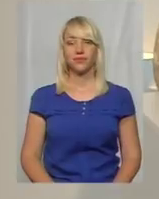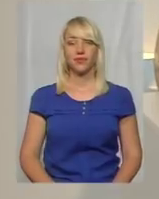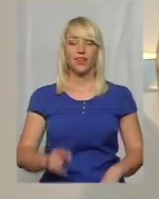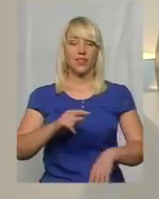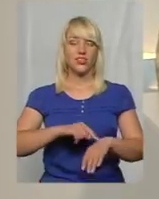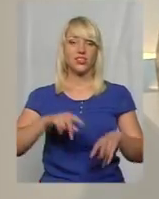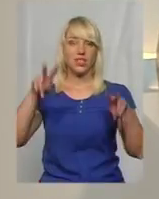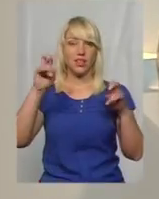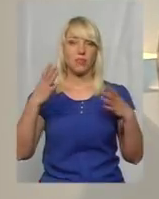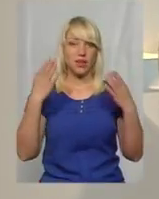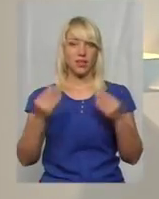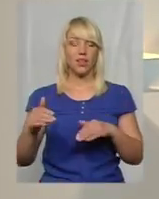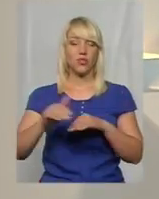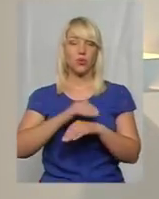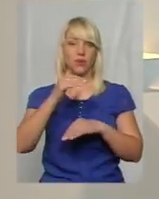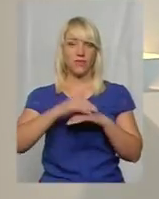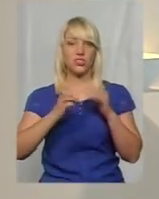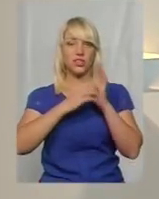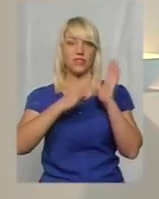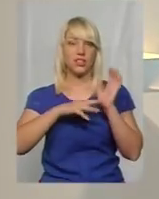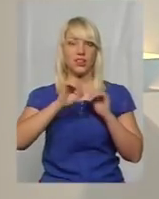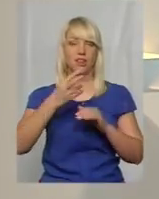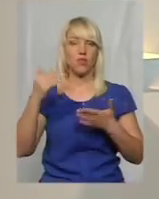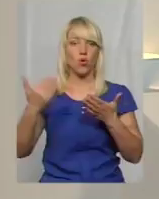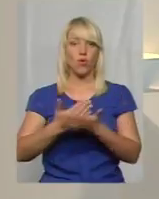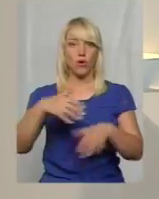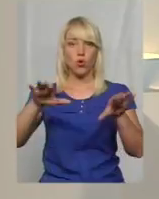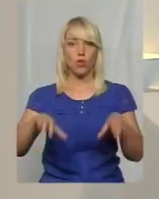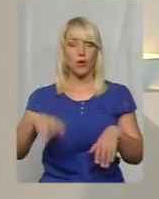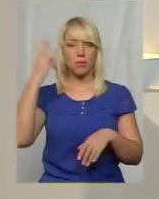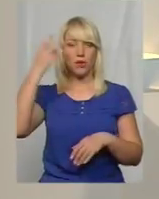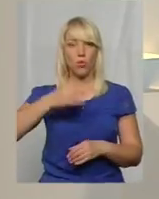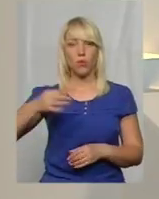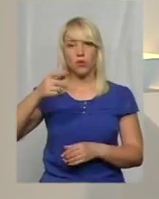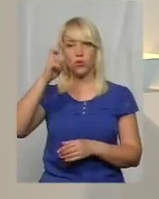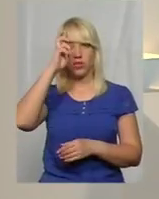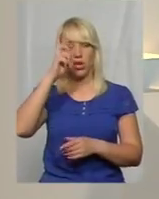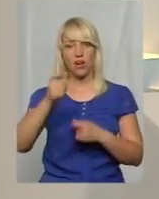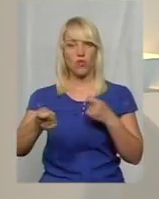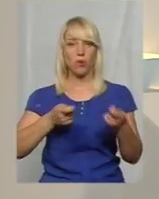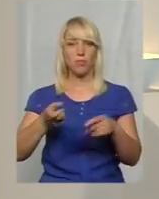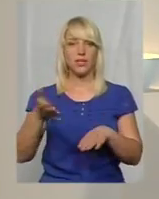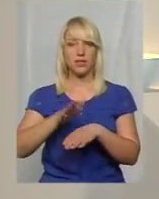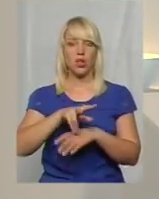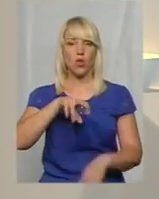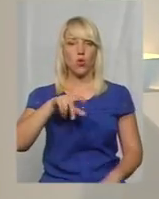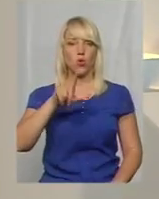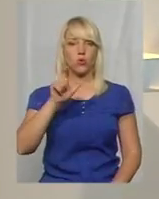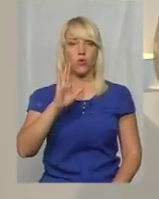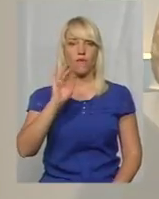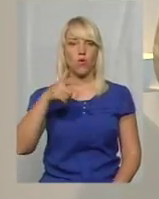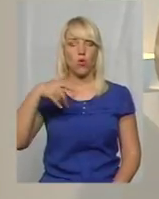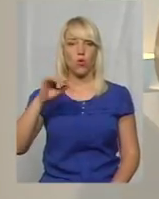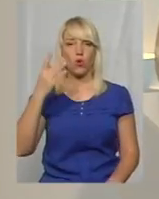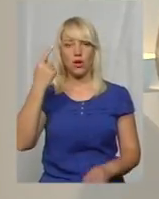На часі тема дня. Добрий вечір. 19 травня новим головою Хмельницької обласної державної адміністрації призначено Вадима Лозового. І це